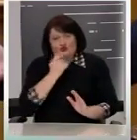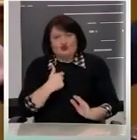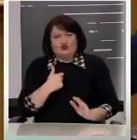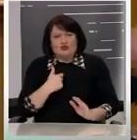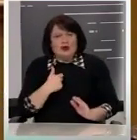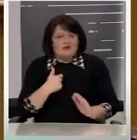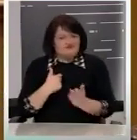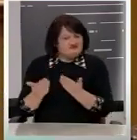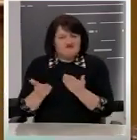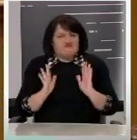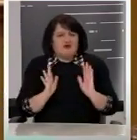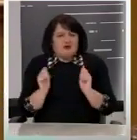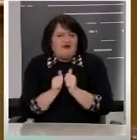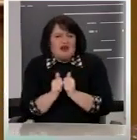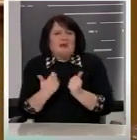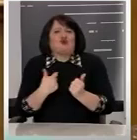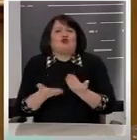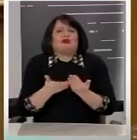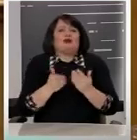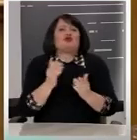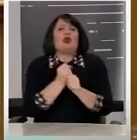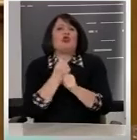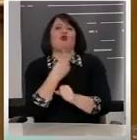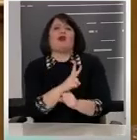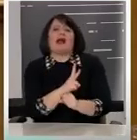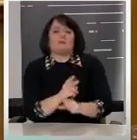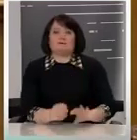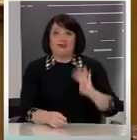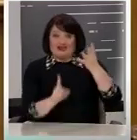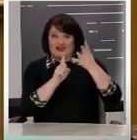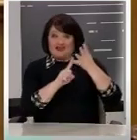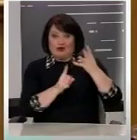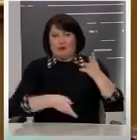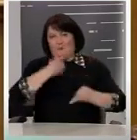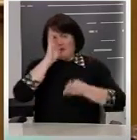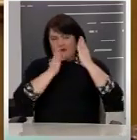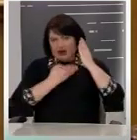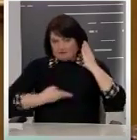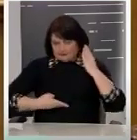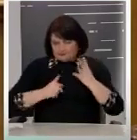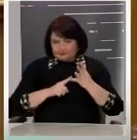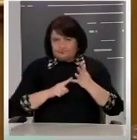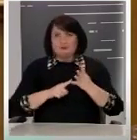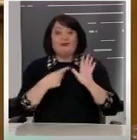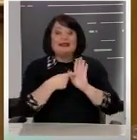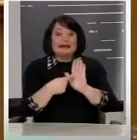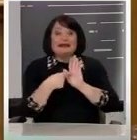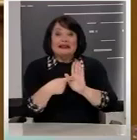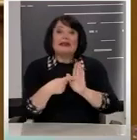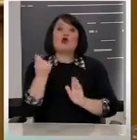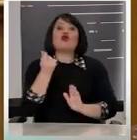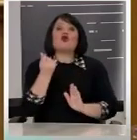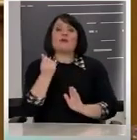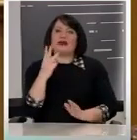χρωστάνε τίποτα και κάνουν την δουλειά τους. Πληγή 4. Είναι οι δείκτες της οικονομίας. Στις